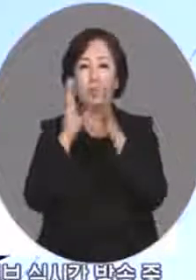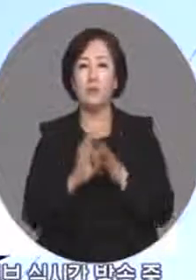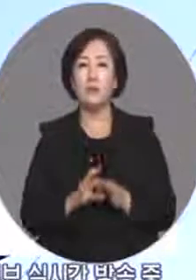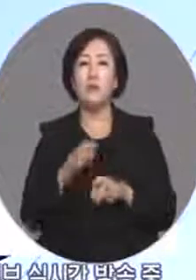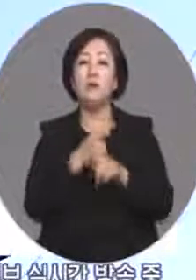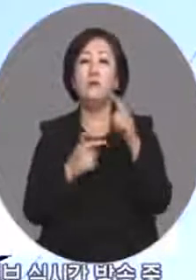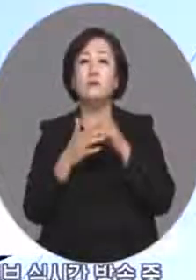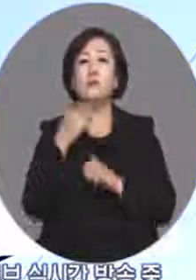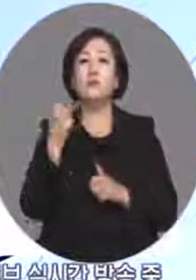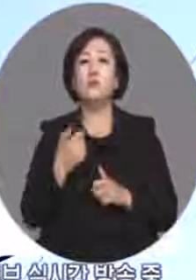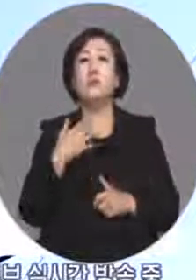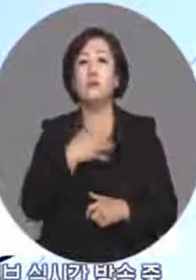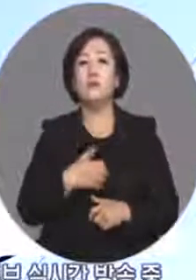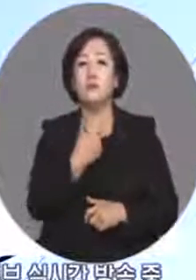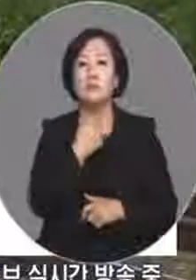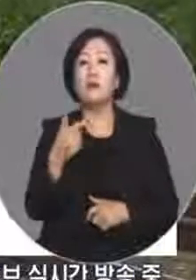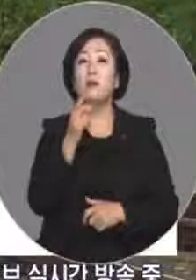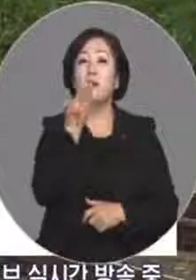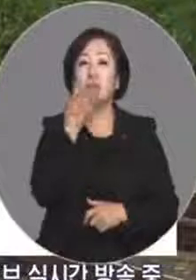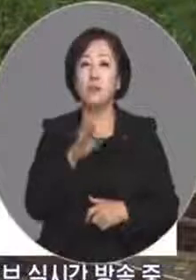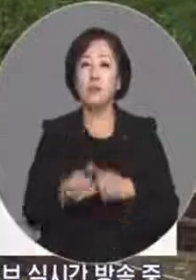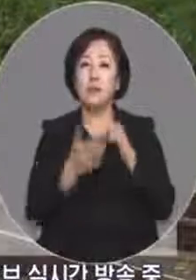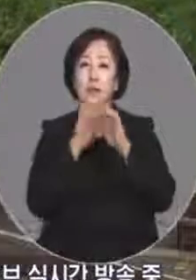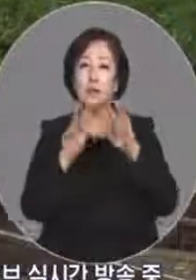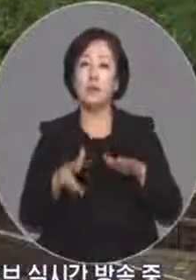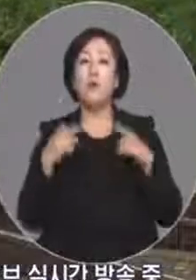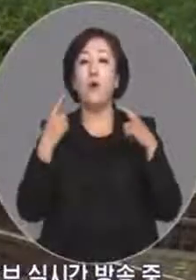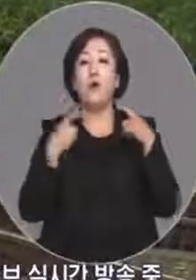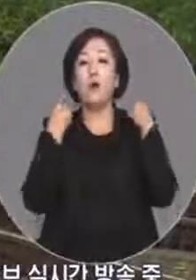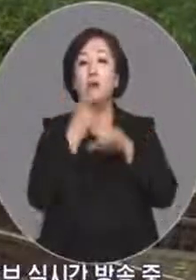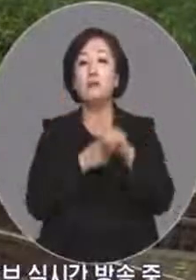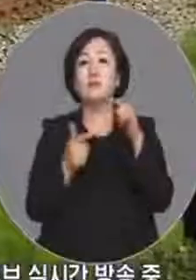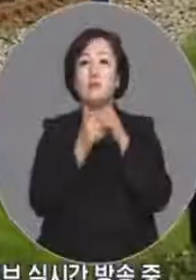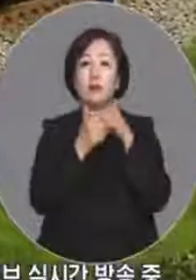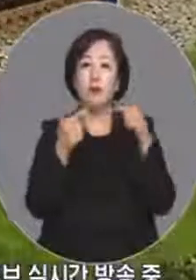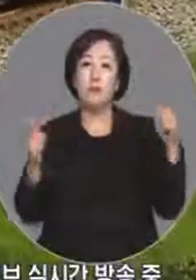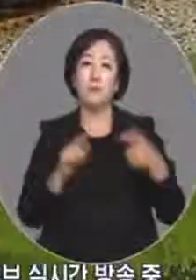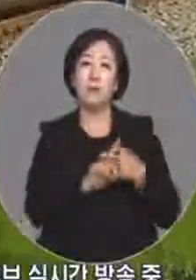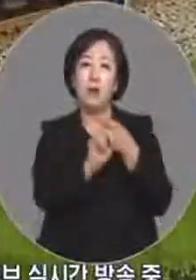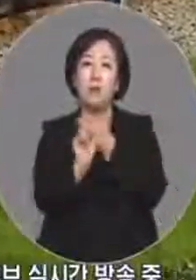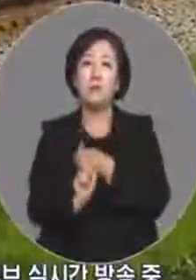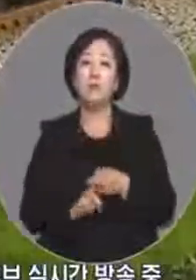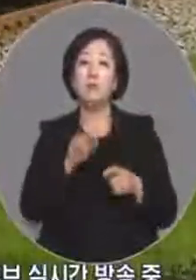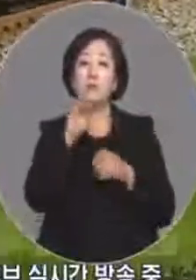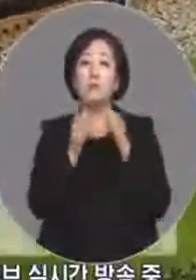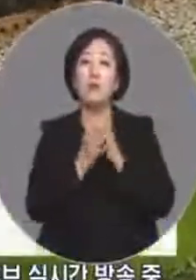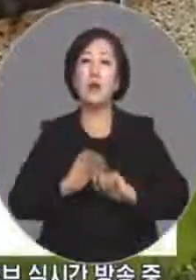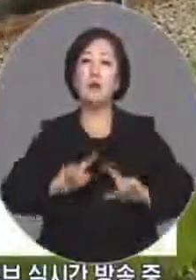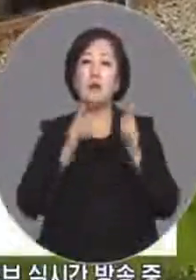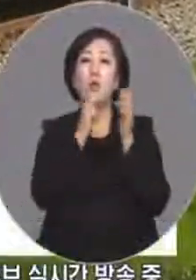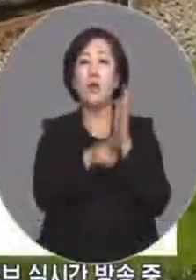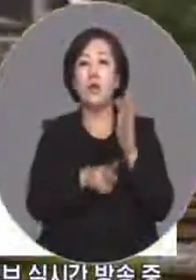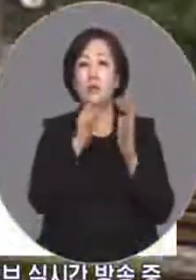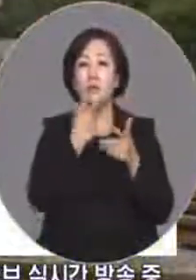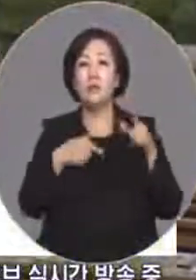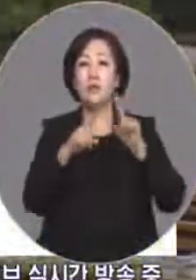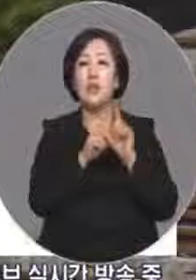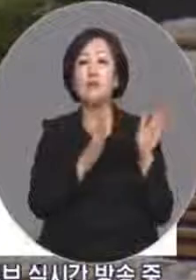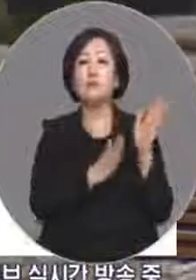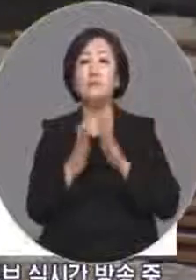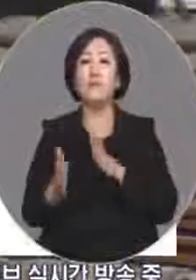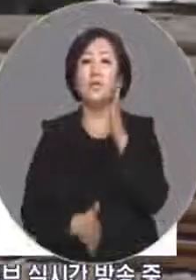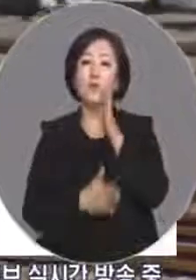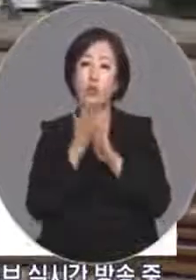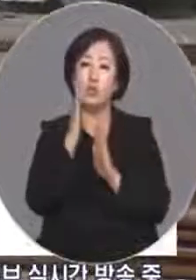치안 공백 우려가 제기돼 왔습니다. 여기에 관광 산업 인프라도 풍부해집니다. 동해선 폐선부지 일대를 도시